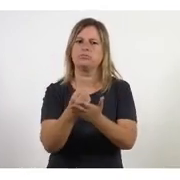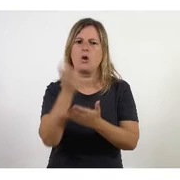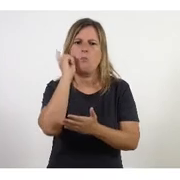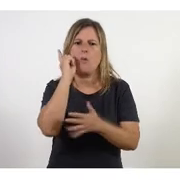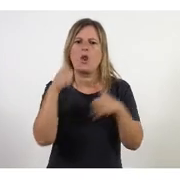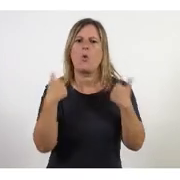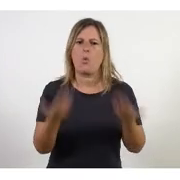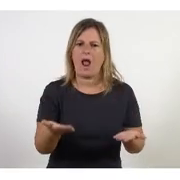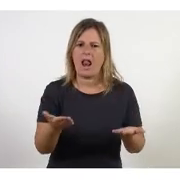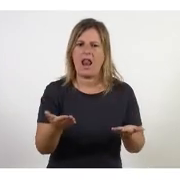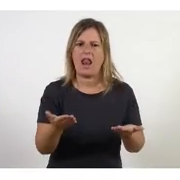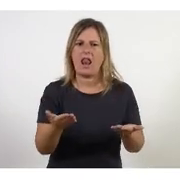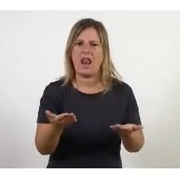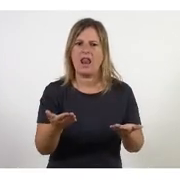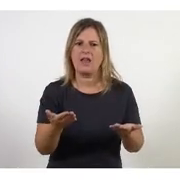sé si